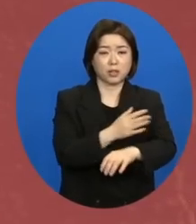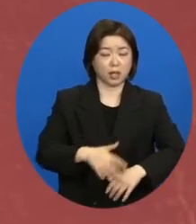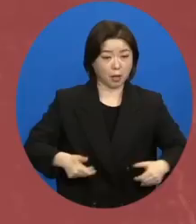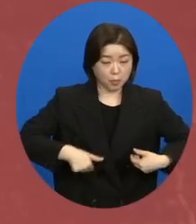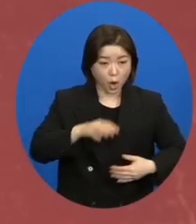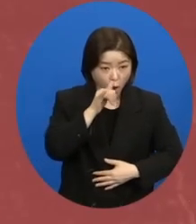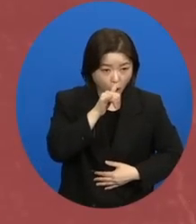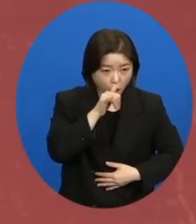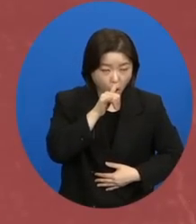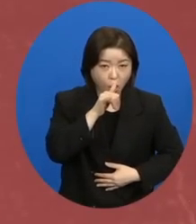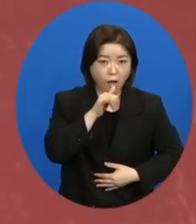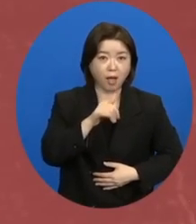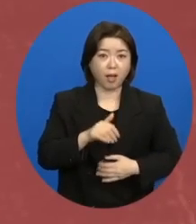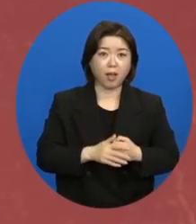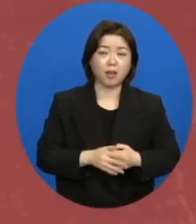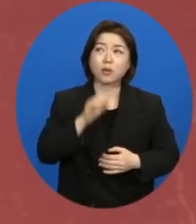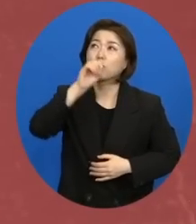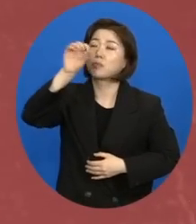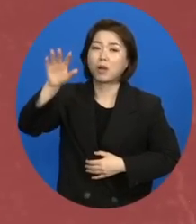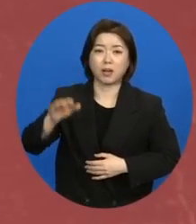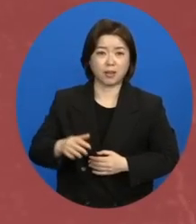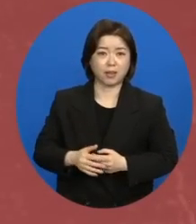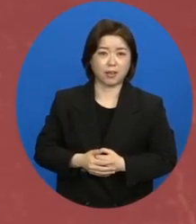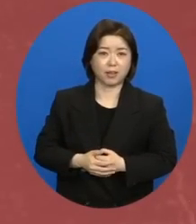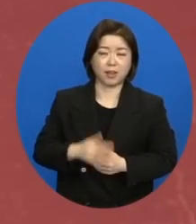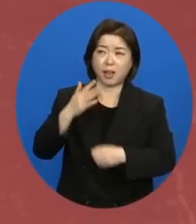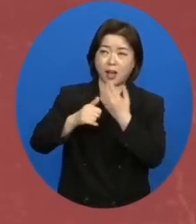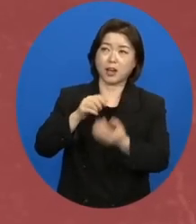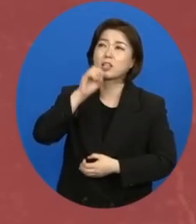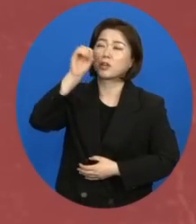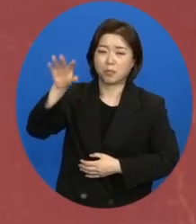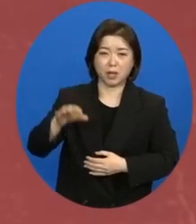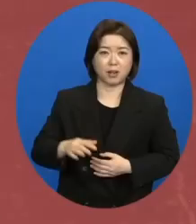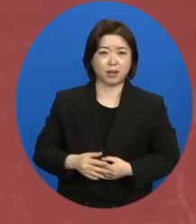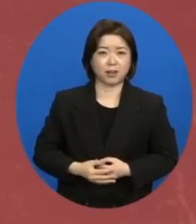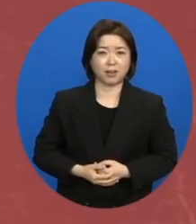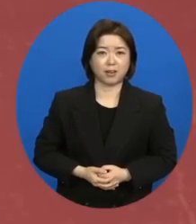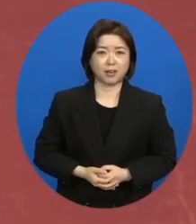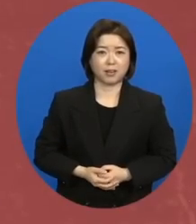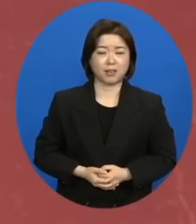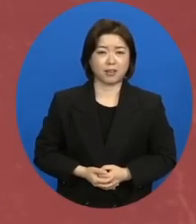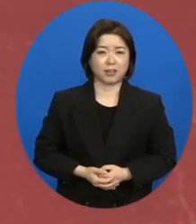있으시죠? 그 얘기하는 거예요. 얘기.